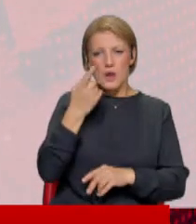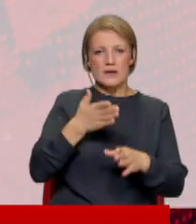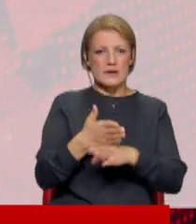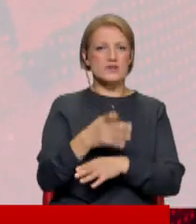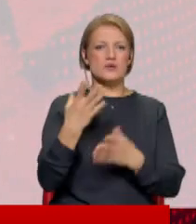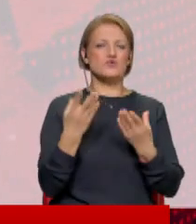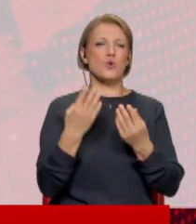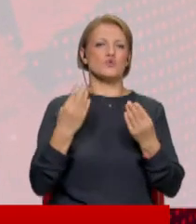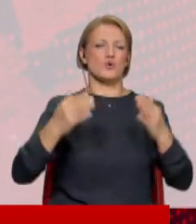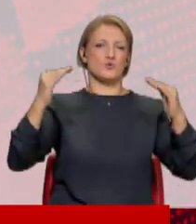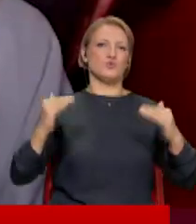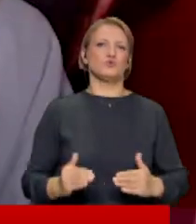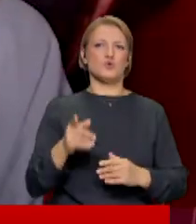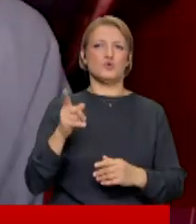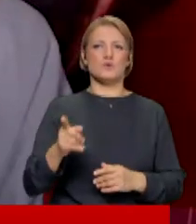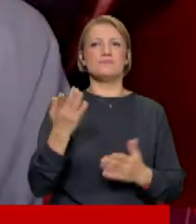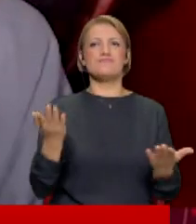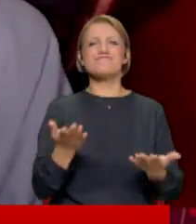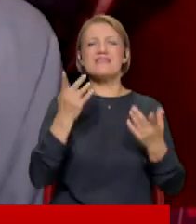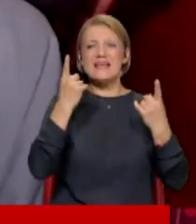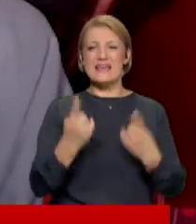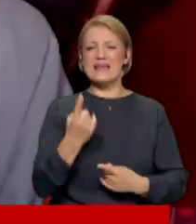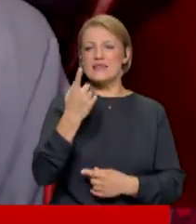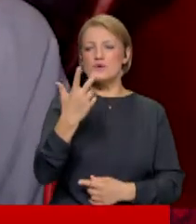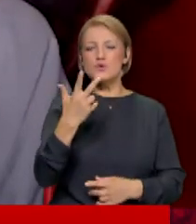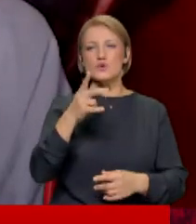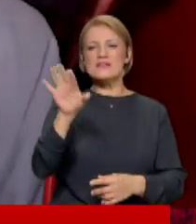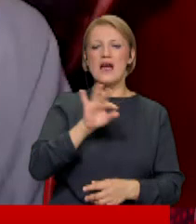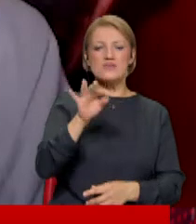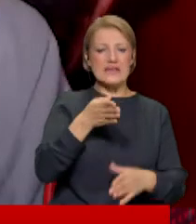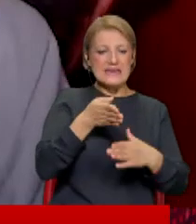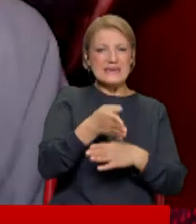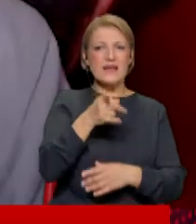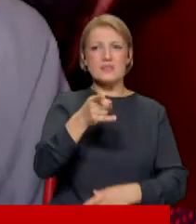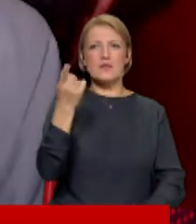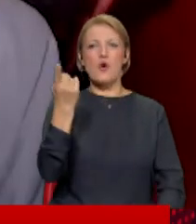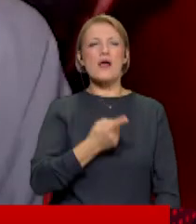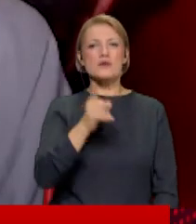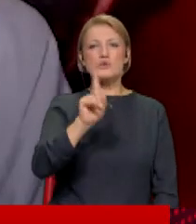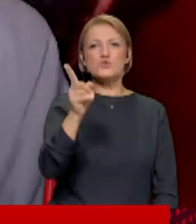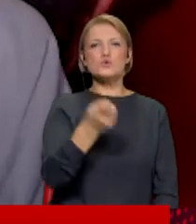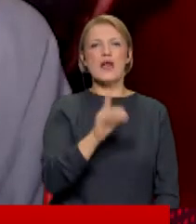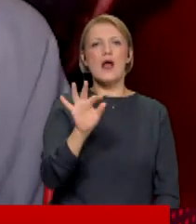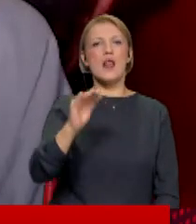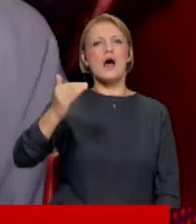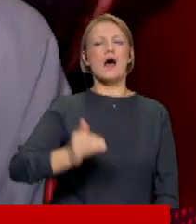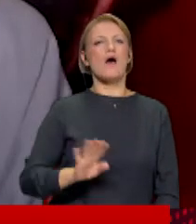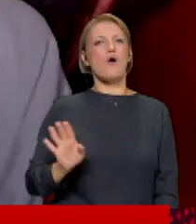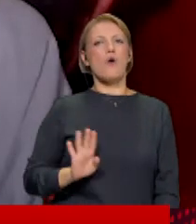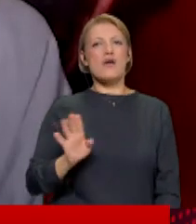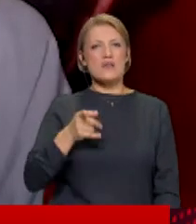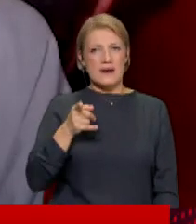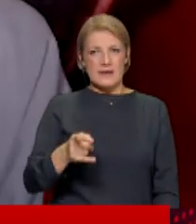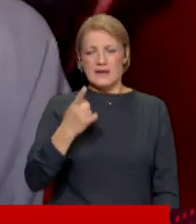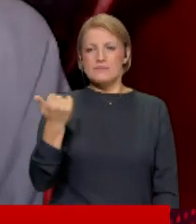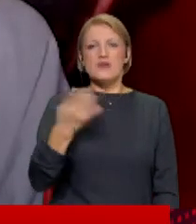çok çok düşük düzeylerde raylardan ilk 3 tercihine girenlerin oranı %50'nin altında yani öğrencilerden